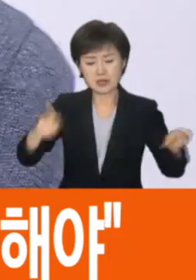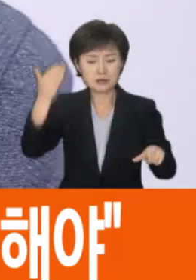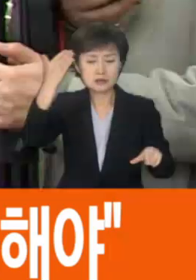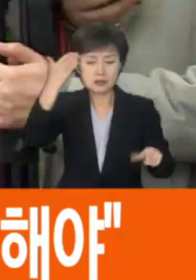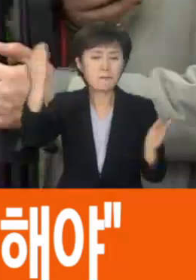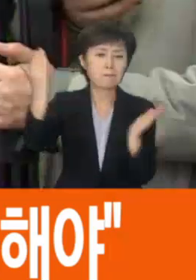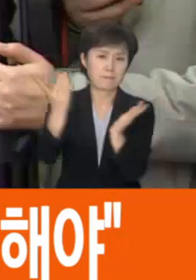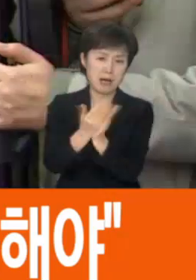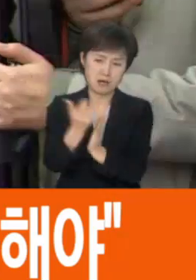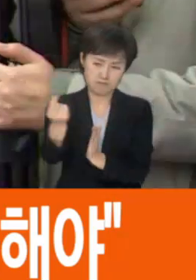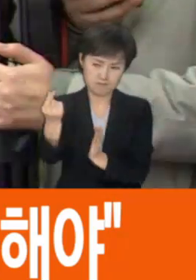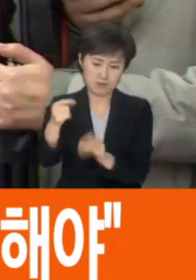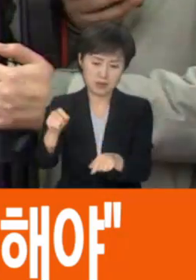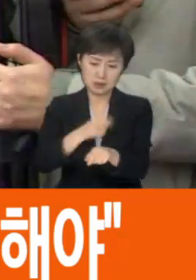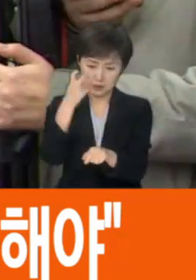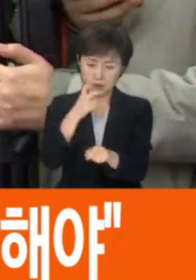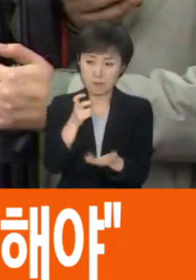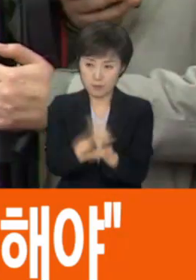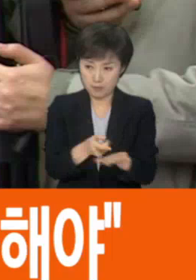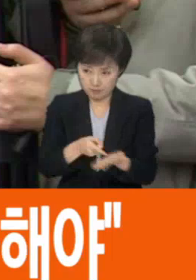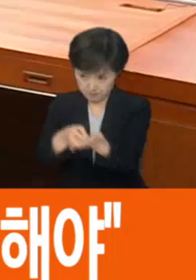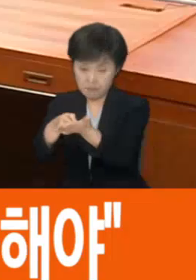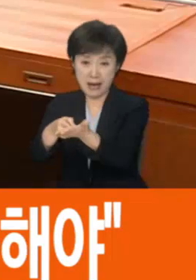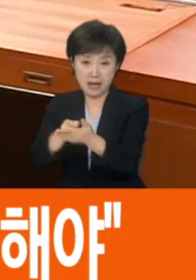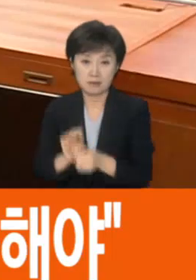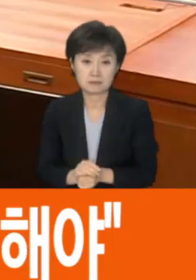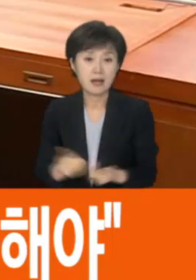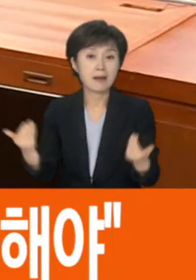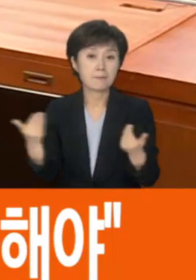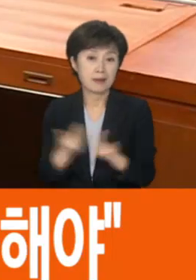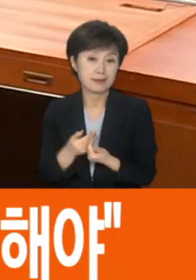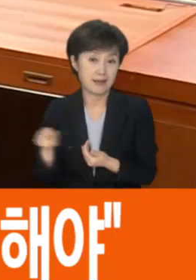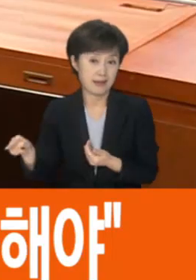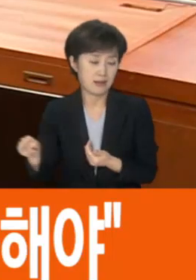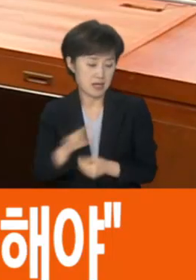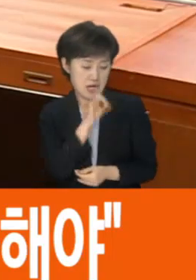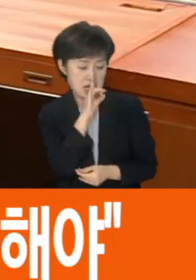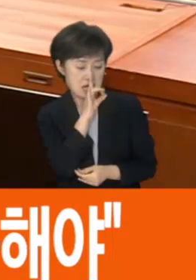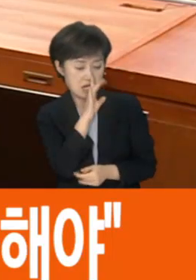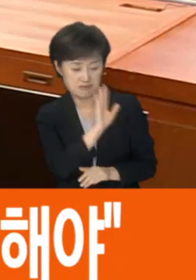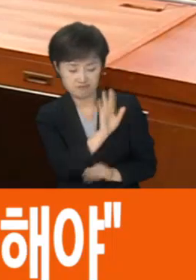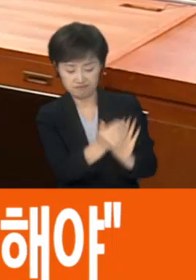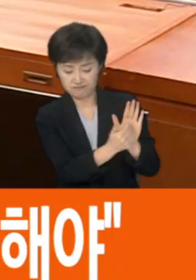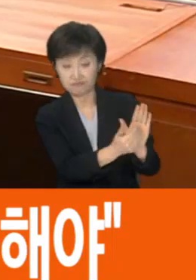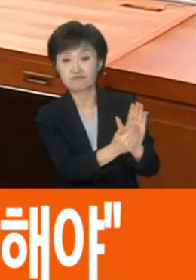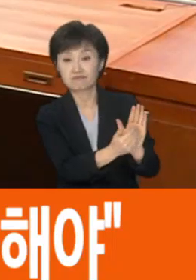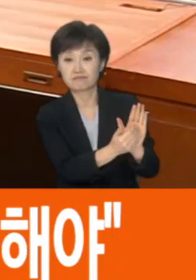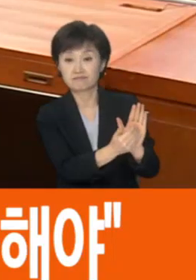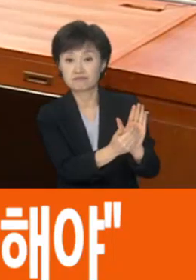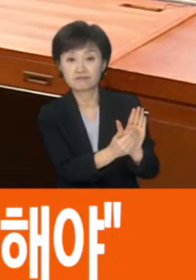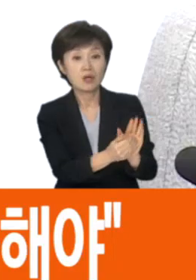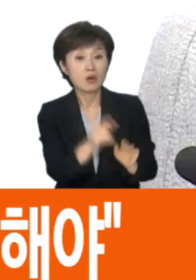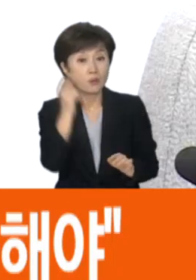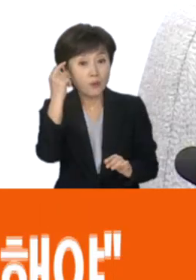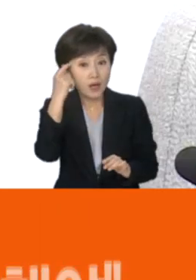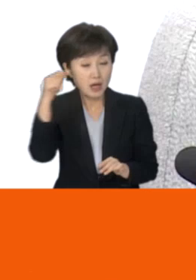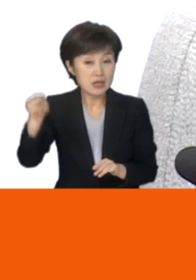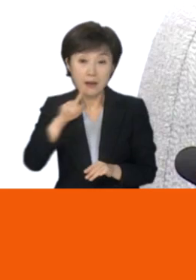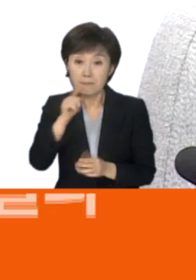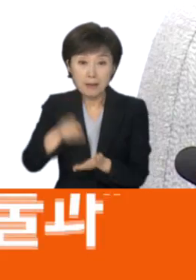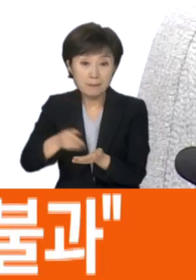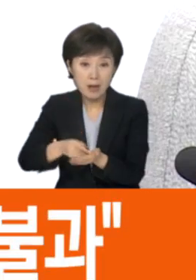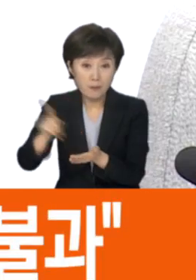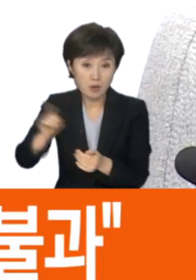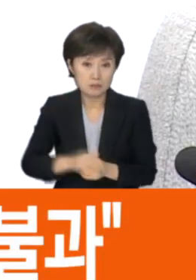부합한다며 특검 수용을 촉구했습니다. 반면 국민의힘 거듭 수용 불가 원칙을 밝혔는데요. 이양수